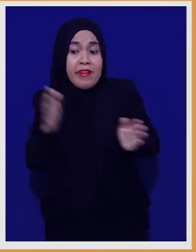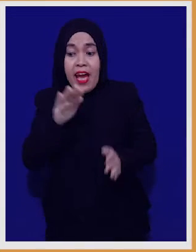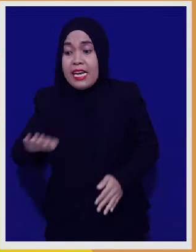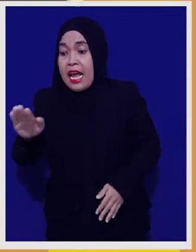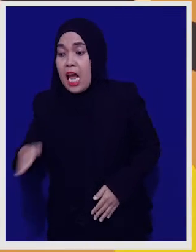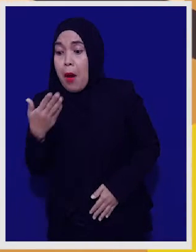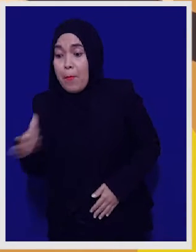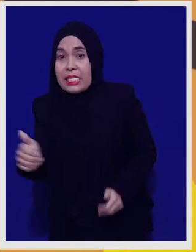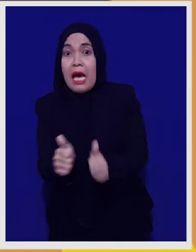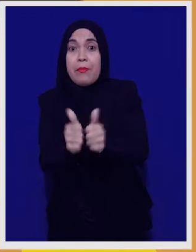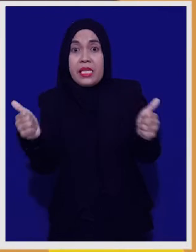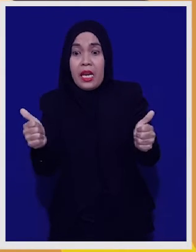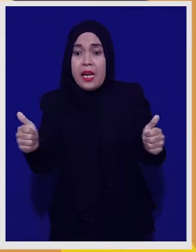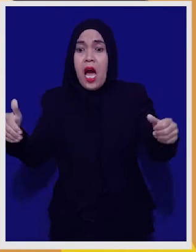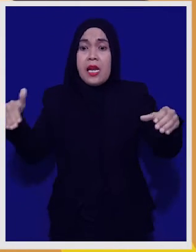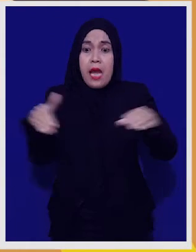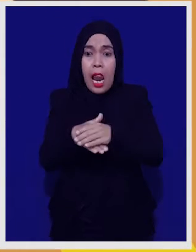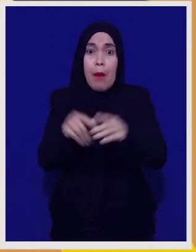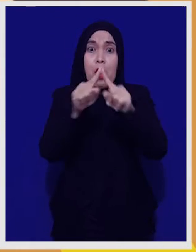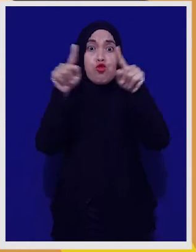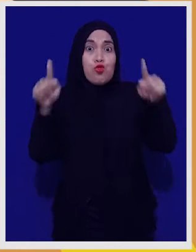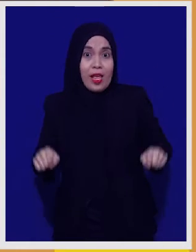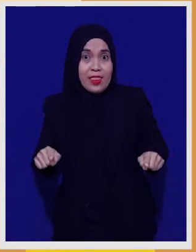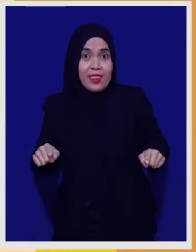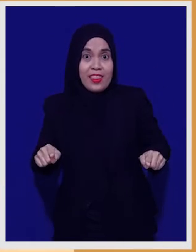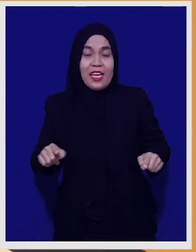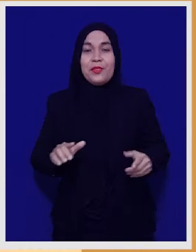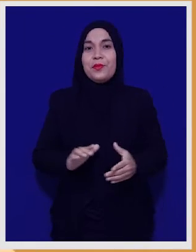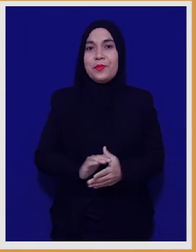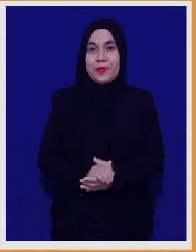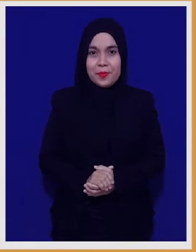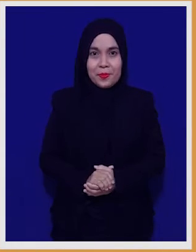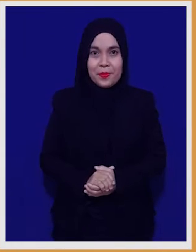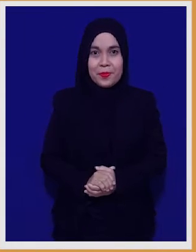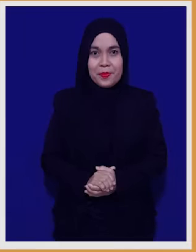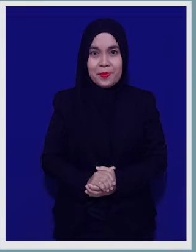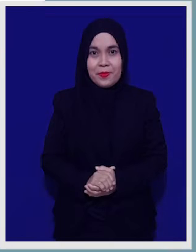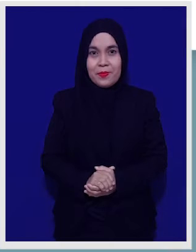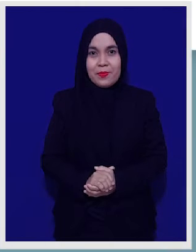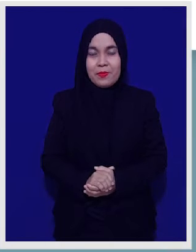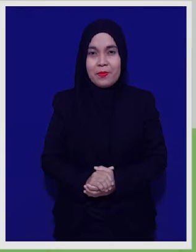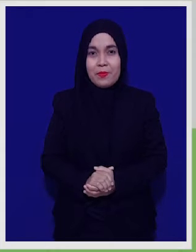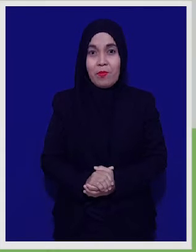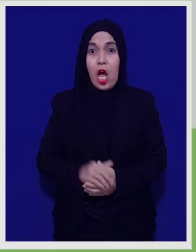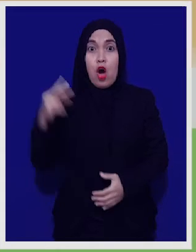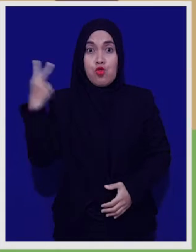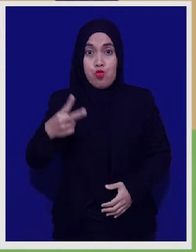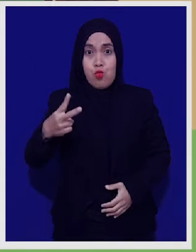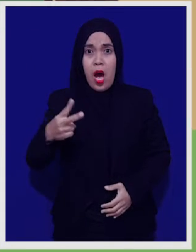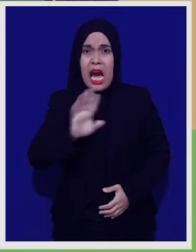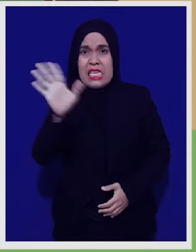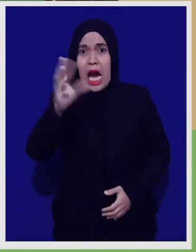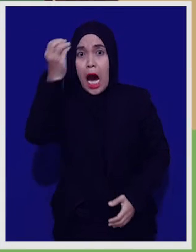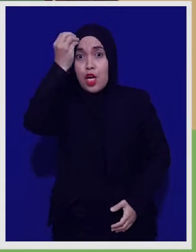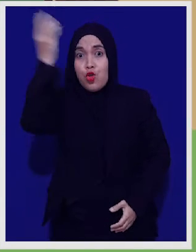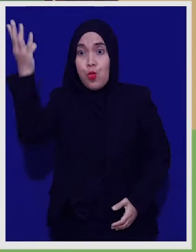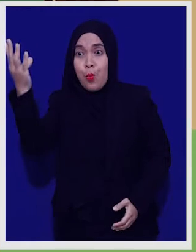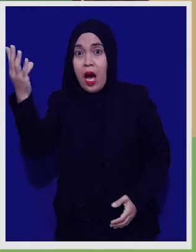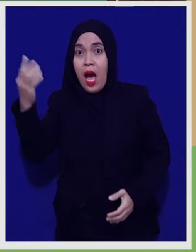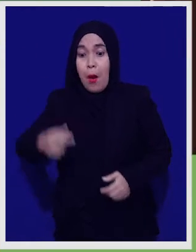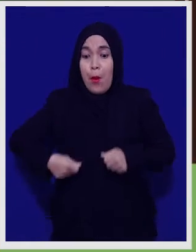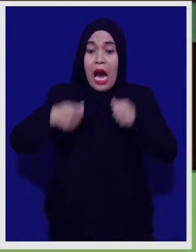surat gugatan. Kedua, jangan lupa mengajukan bukti-bukti tentang karajo dan penghasilan suami katiko